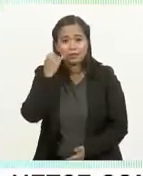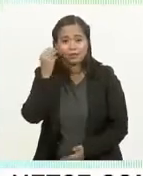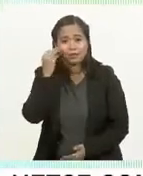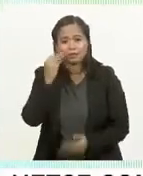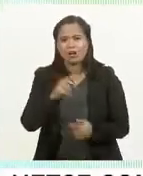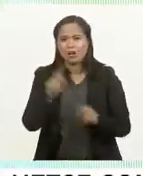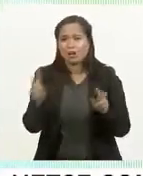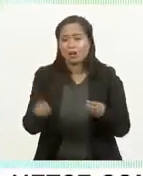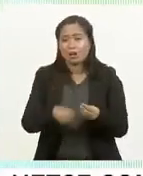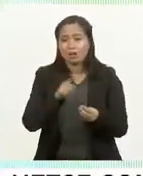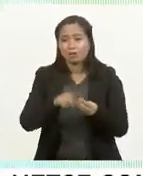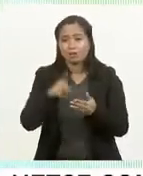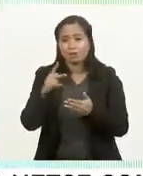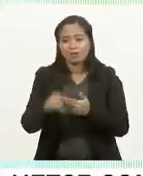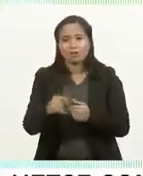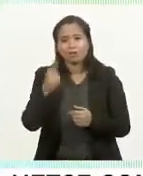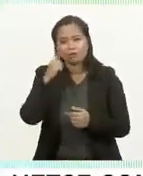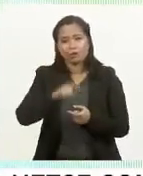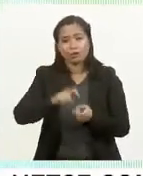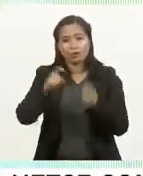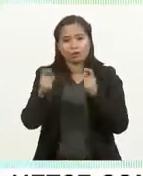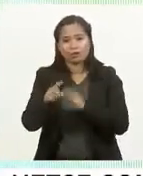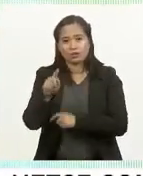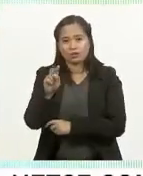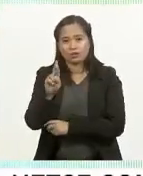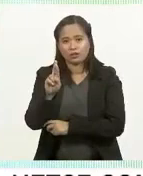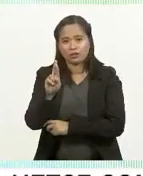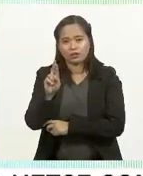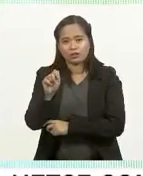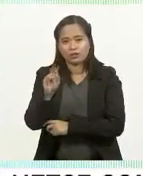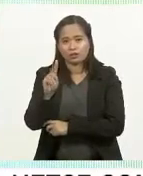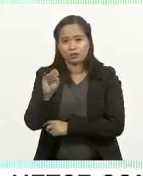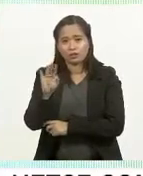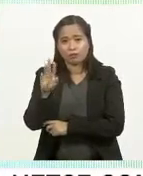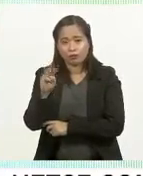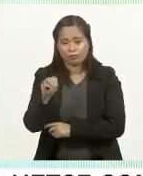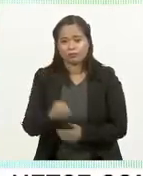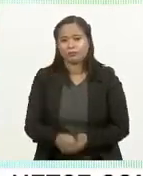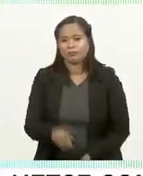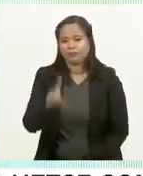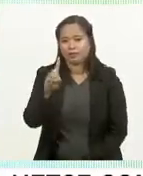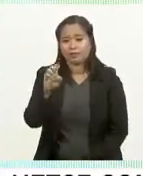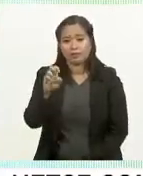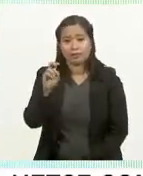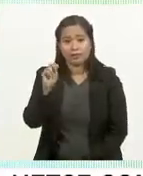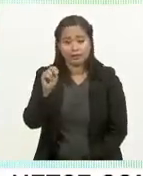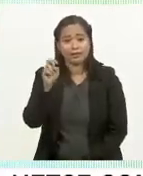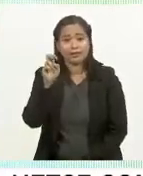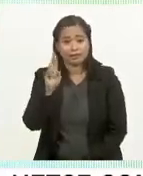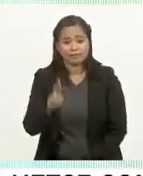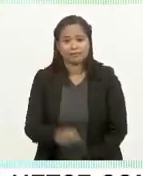Martinez ukol sa proyektong Transform ng Department of Environment and Natural Resources o DNR.